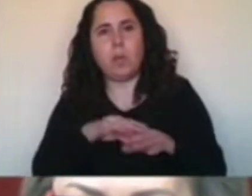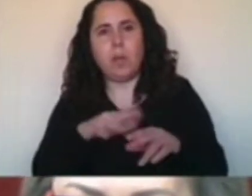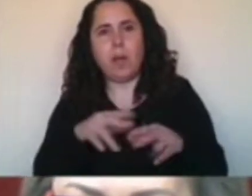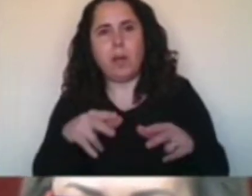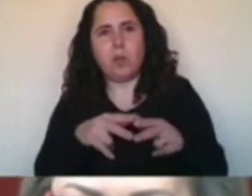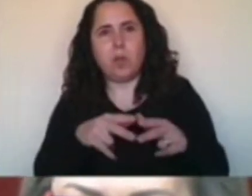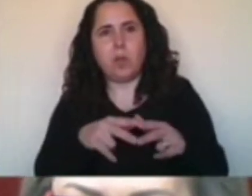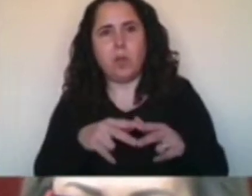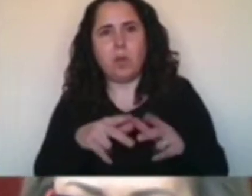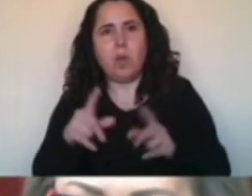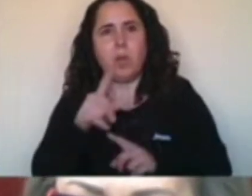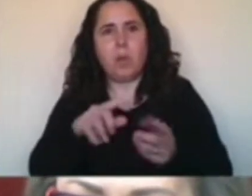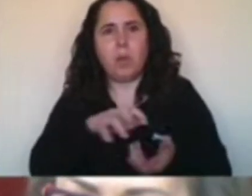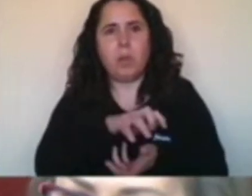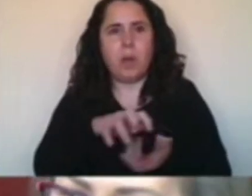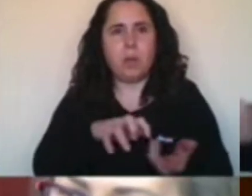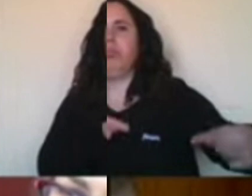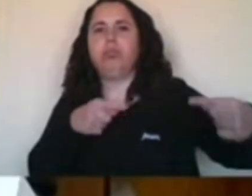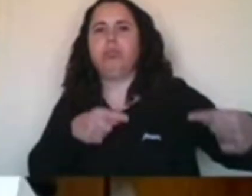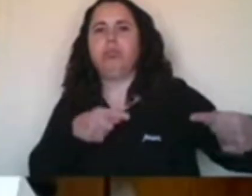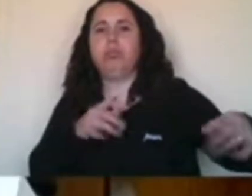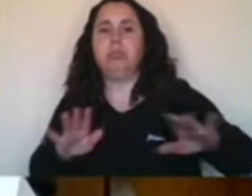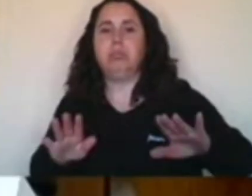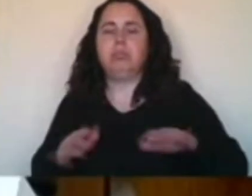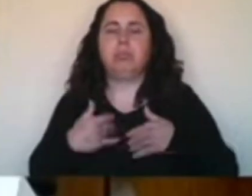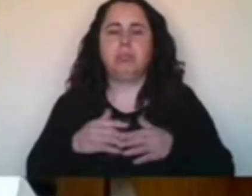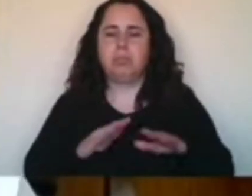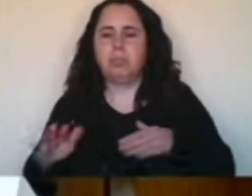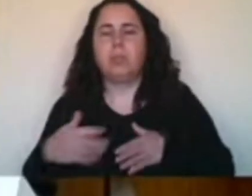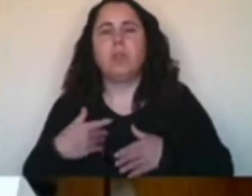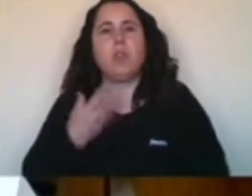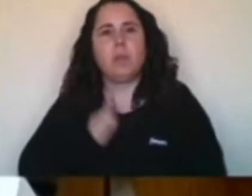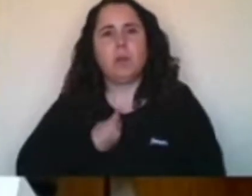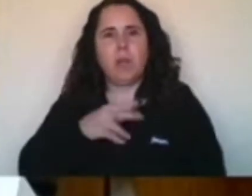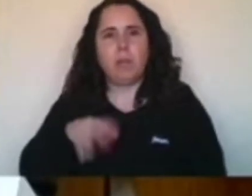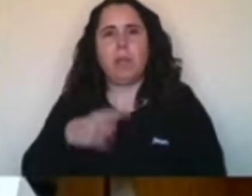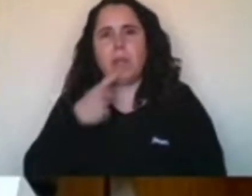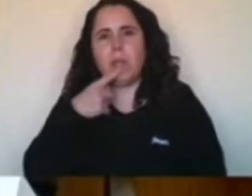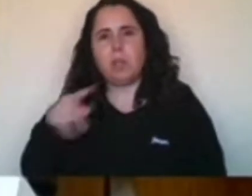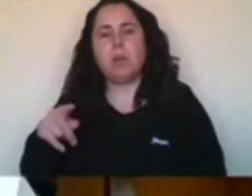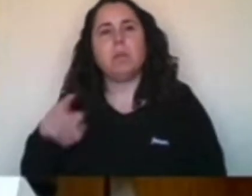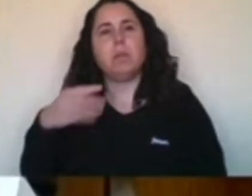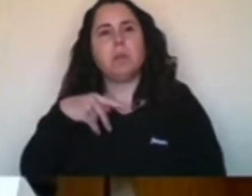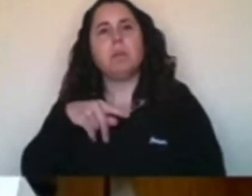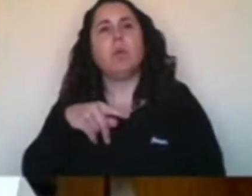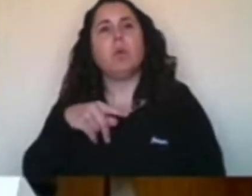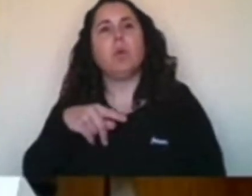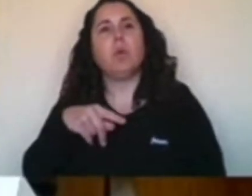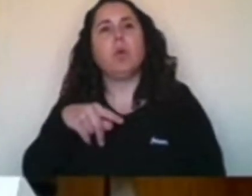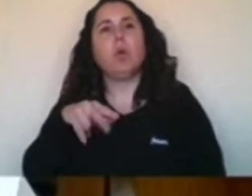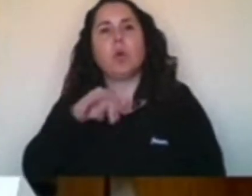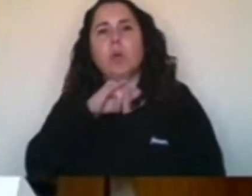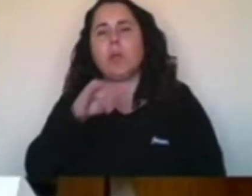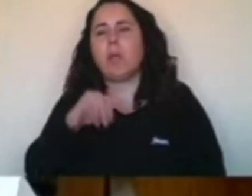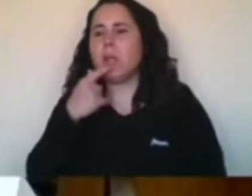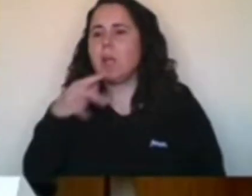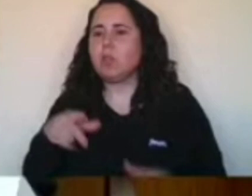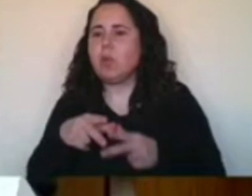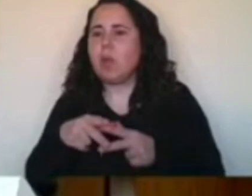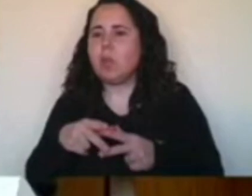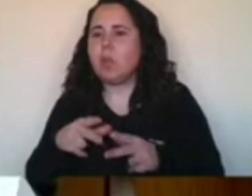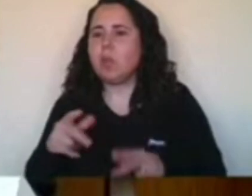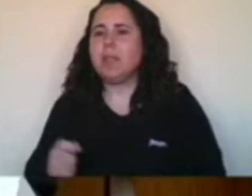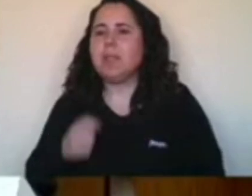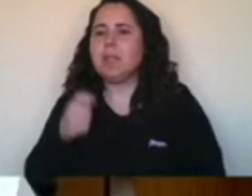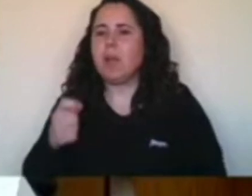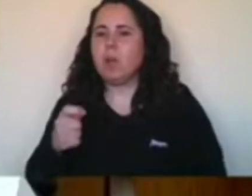n'hi ha algun problema o no. Això em preocupa. I el que m'ha preocupat també és el comentari que ha fet, com ha dit el senyor Rodríguez, que l'Associació de Sant Jordi està passant-lo